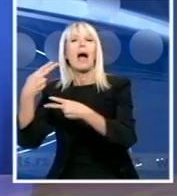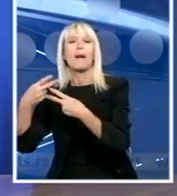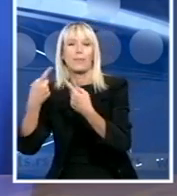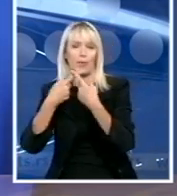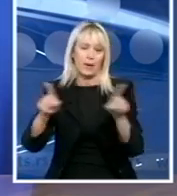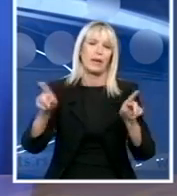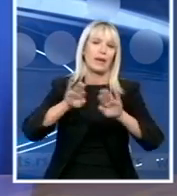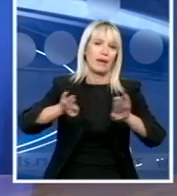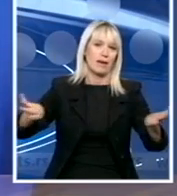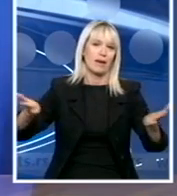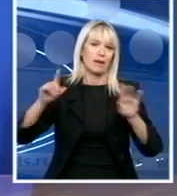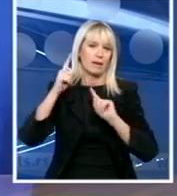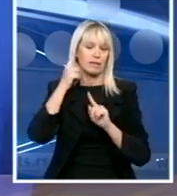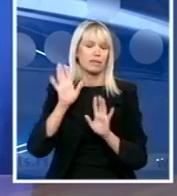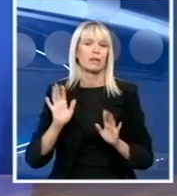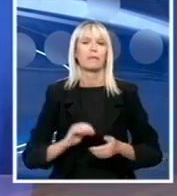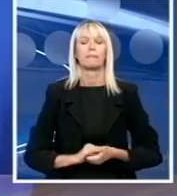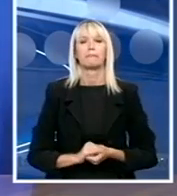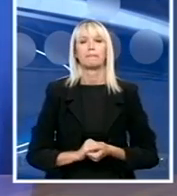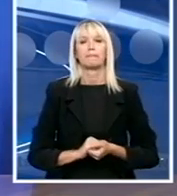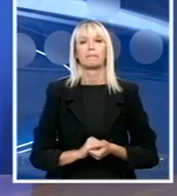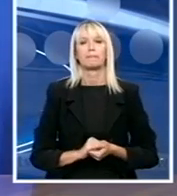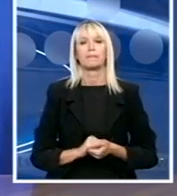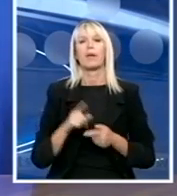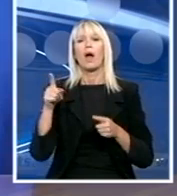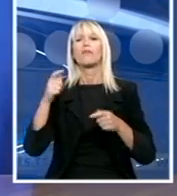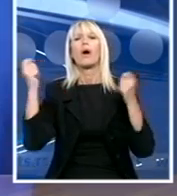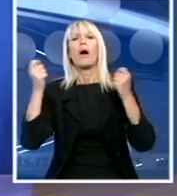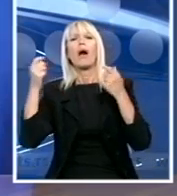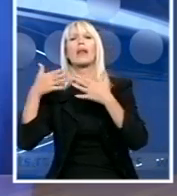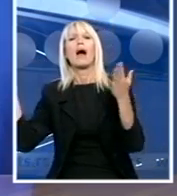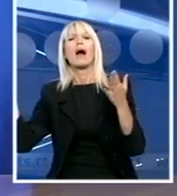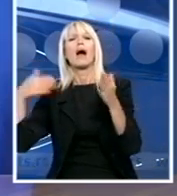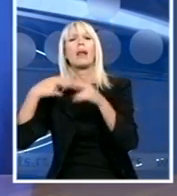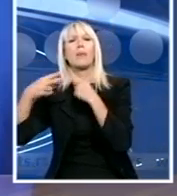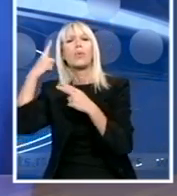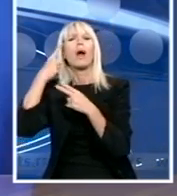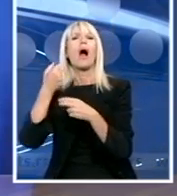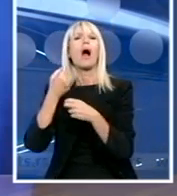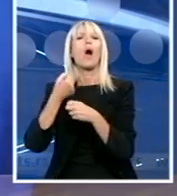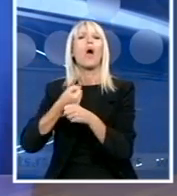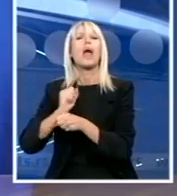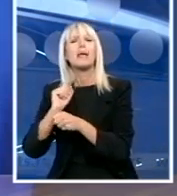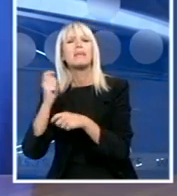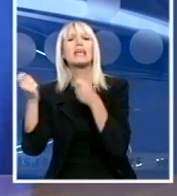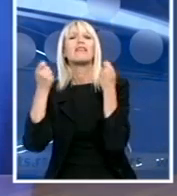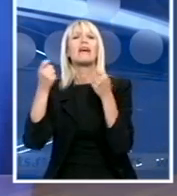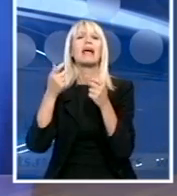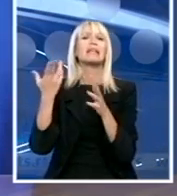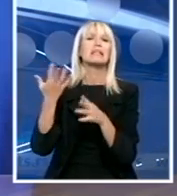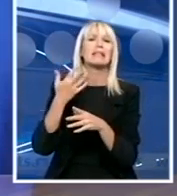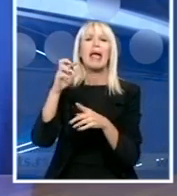su muzičke manifestacije na otvorenu. To nije dozvoljeno. Drugo pitanje je bilo...